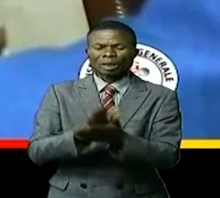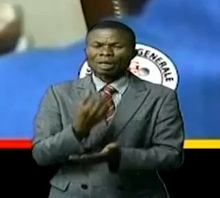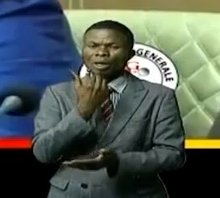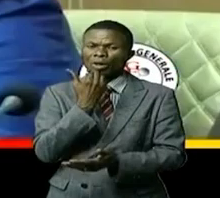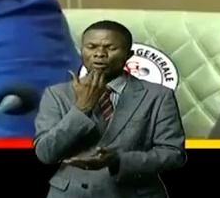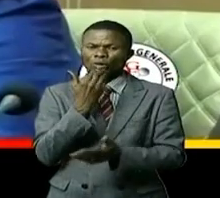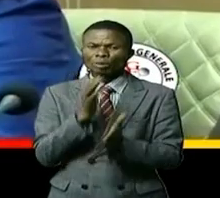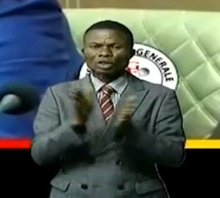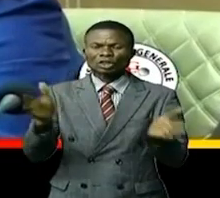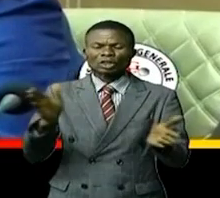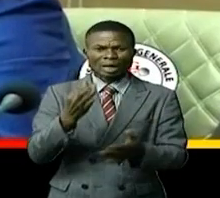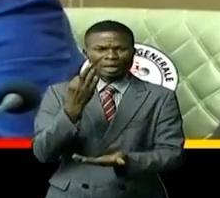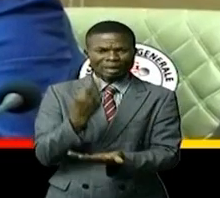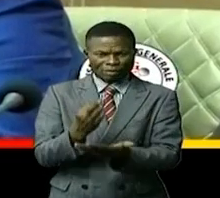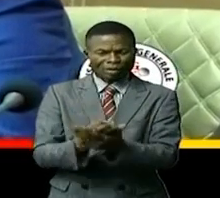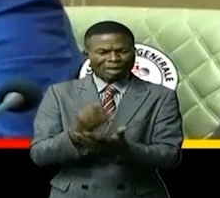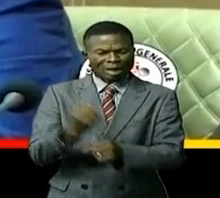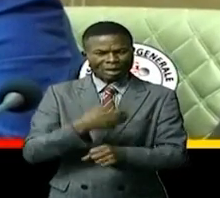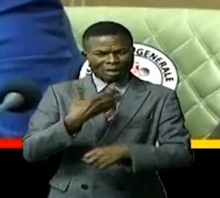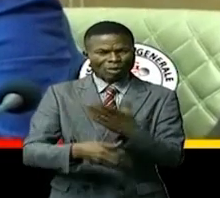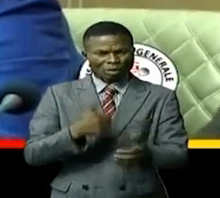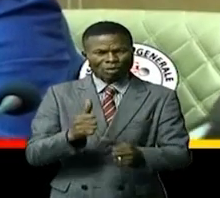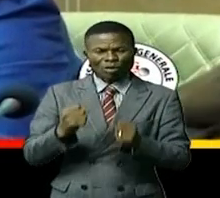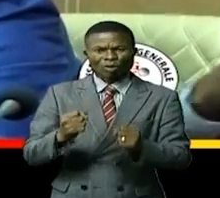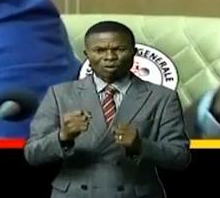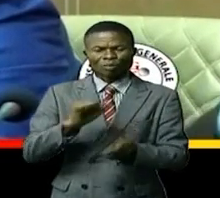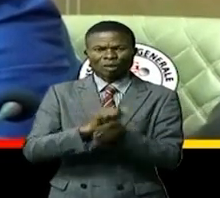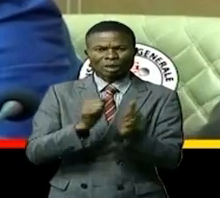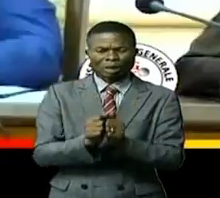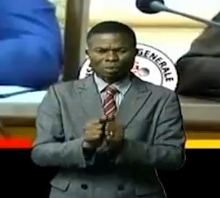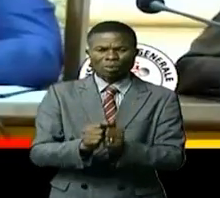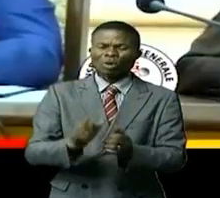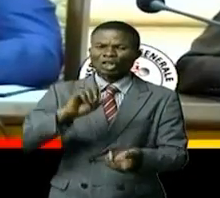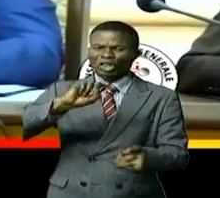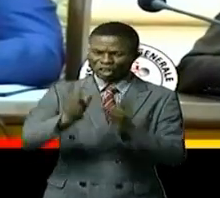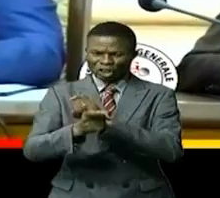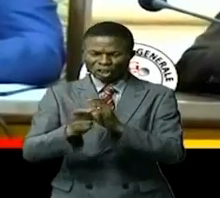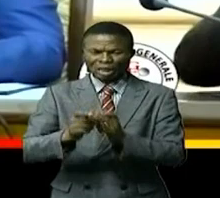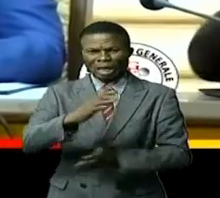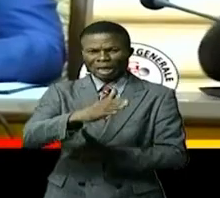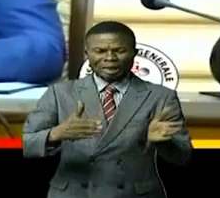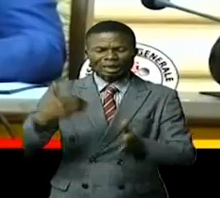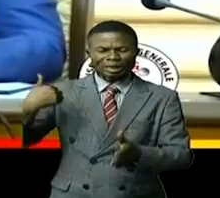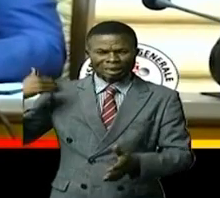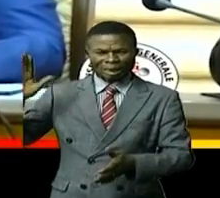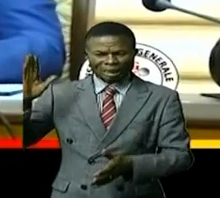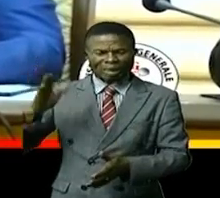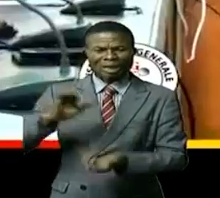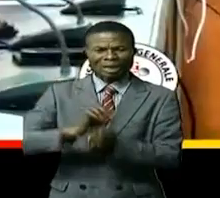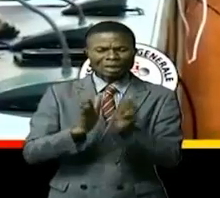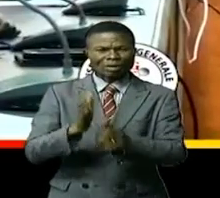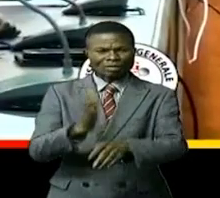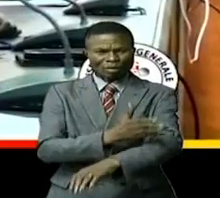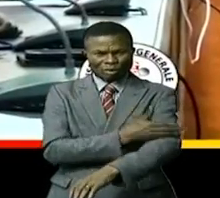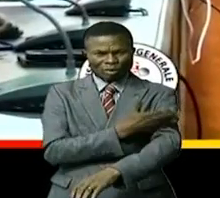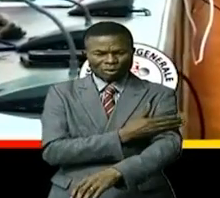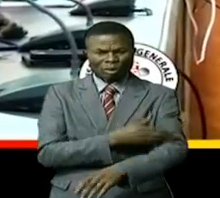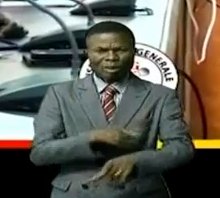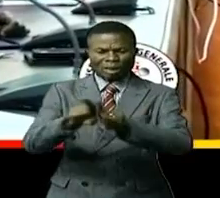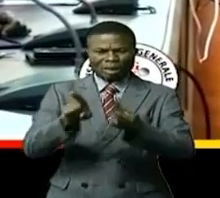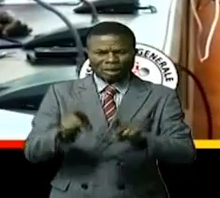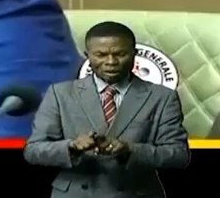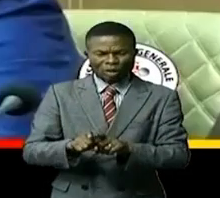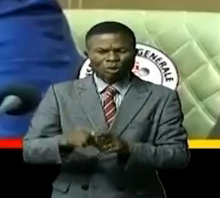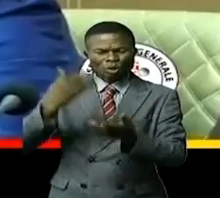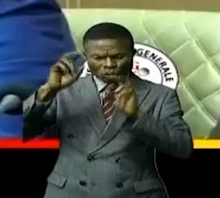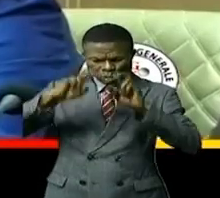de finances pour le travail abattu dans le cadre du redressement des finances publiques au travers son encadrement et de la patrouille financière